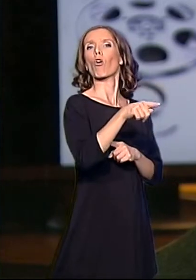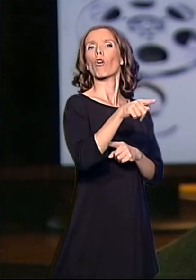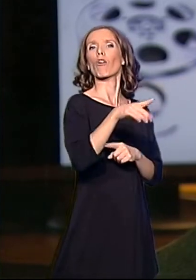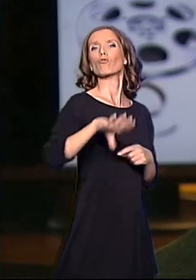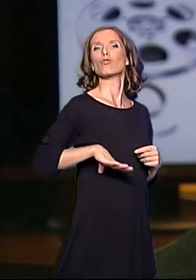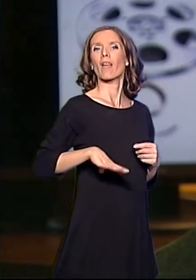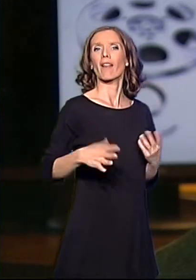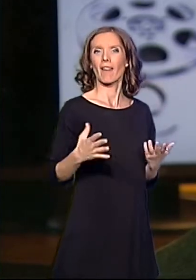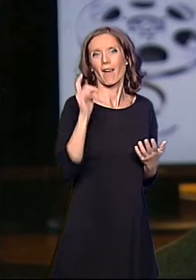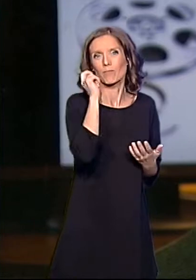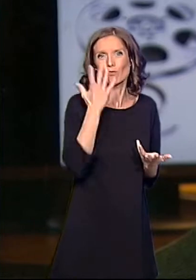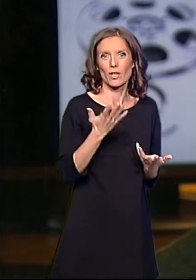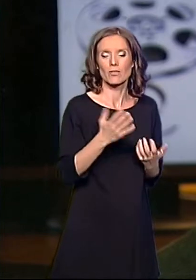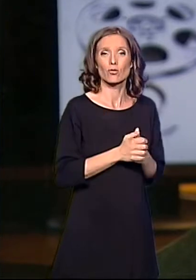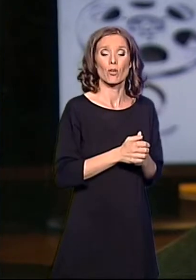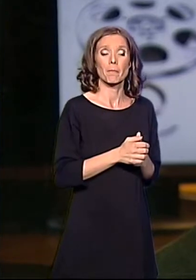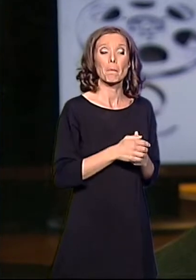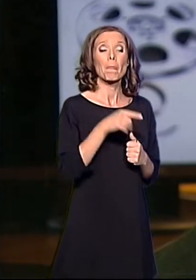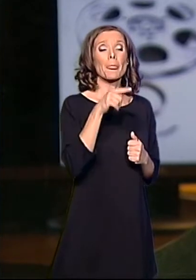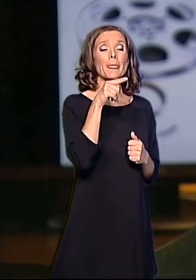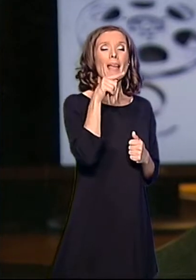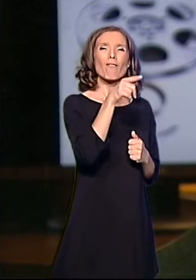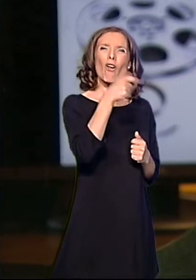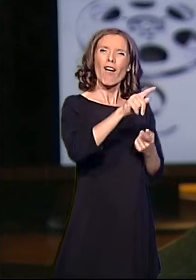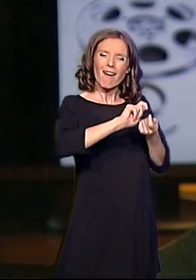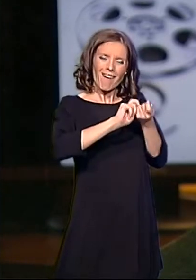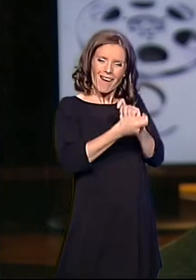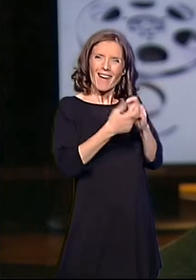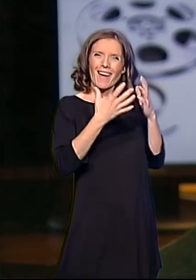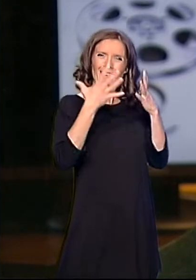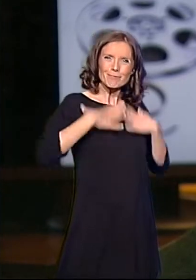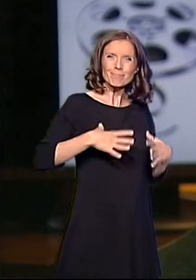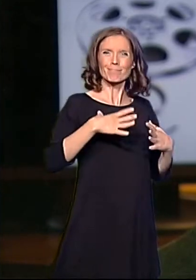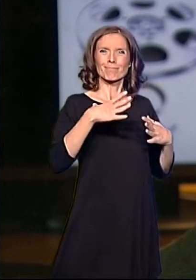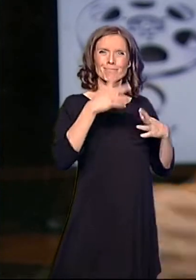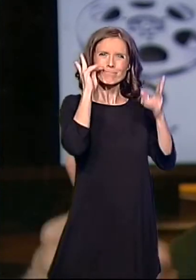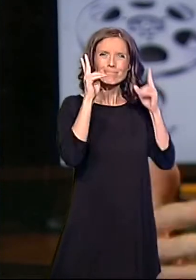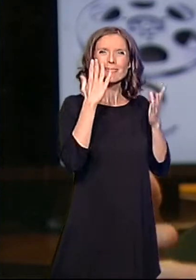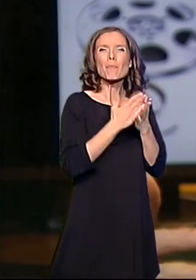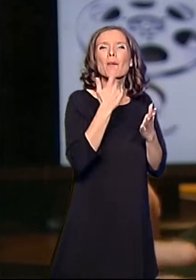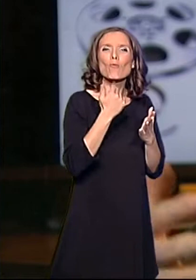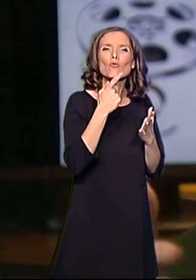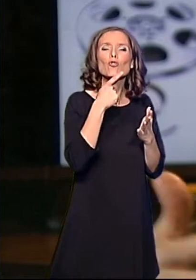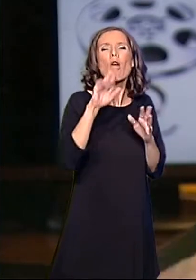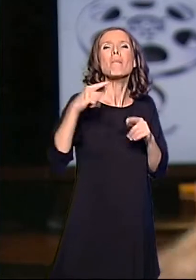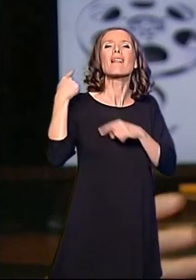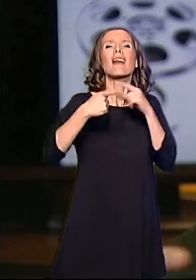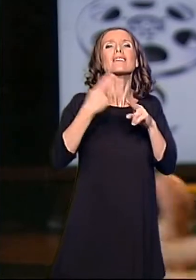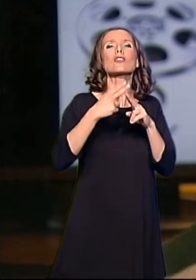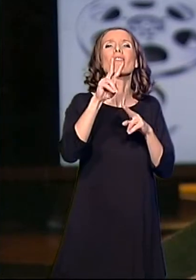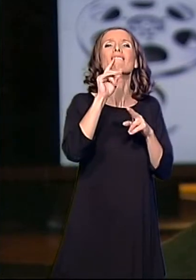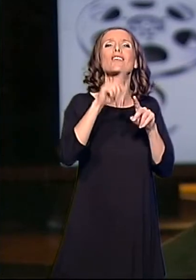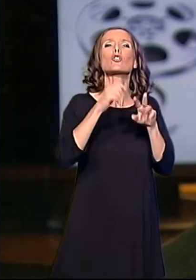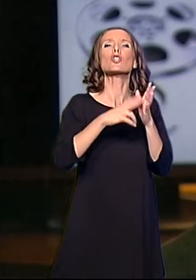Taj zanimljivi pokušaj koji liči na one tradicionalne priče o Virđini, koja ima dužnost da